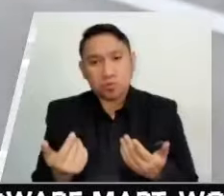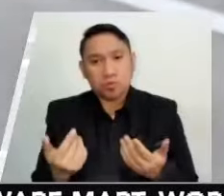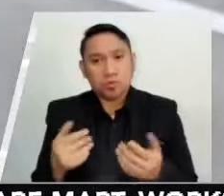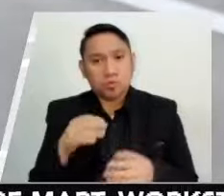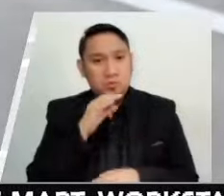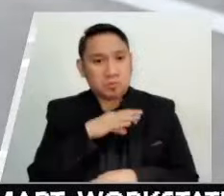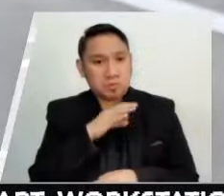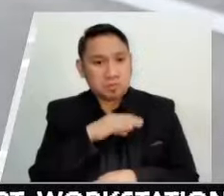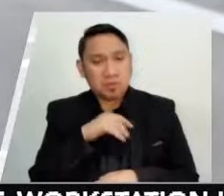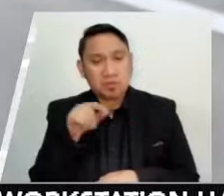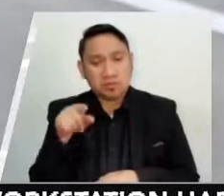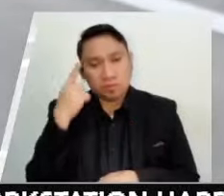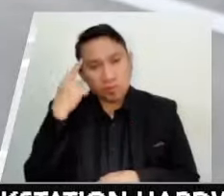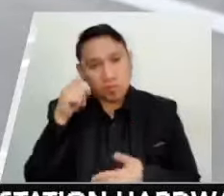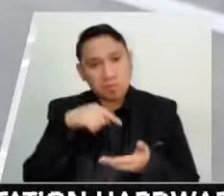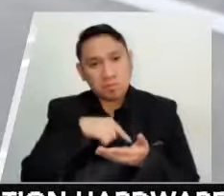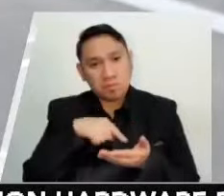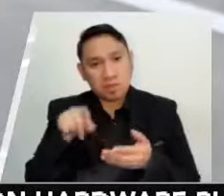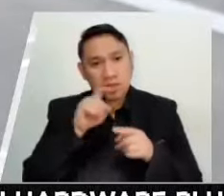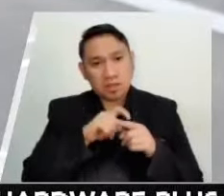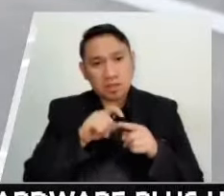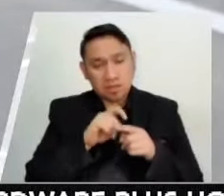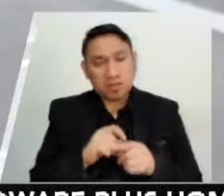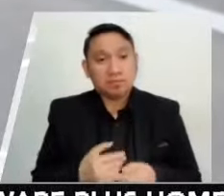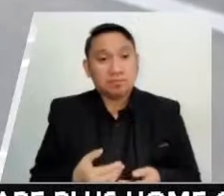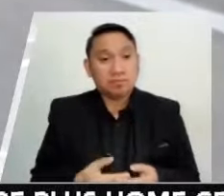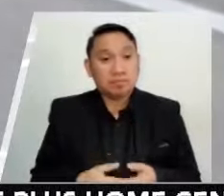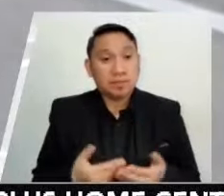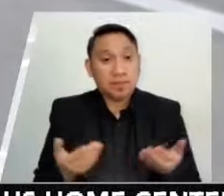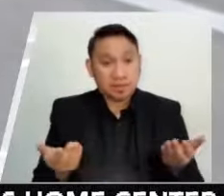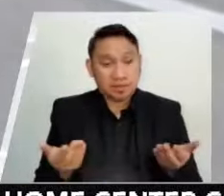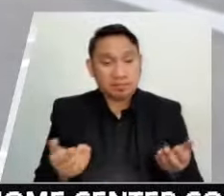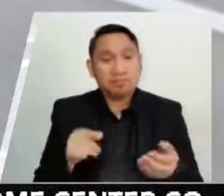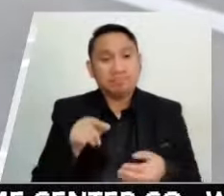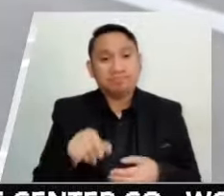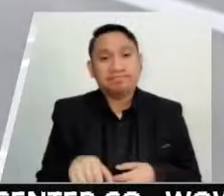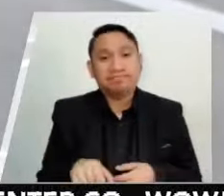unang balita mula rito sa Navotas, Bea Pinlac, para sa GMA Integrated News.